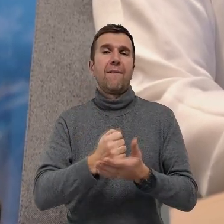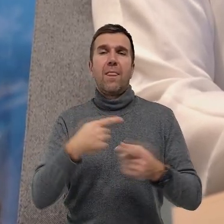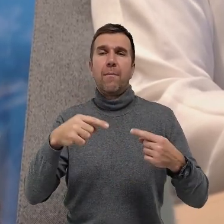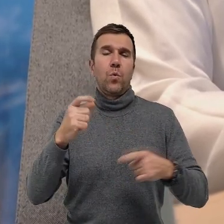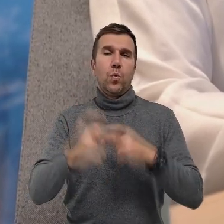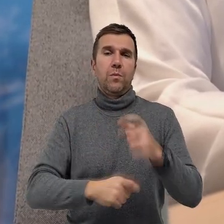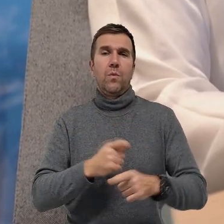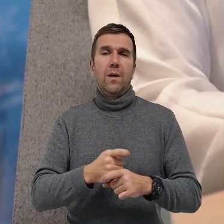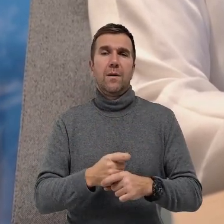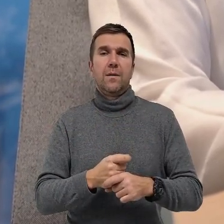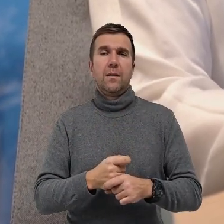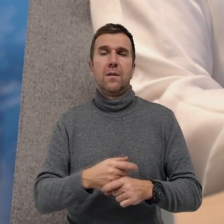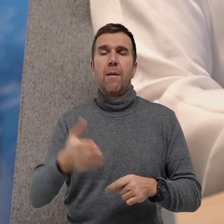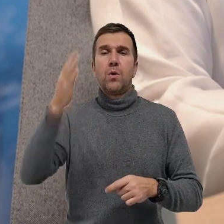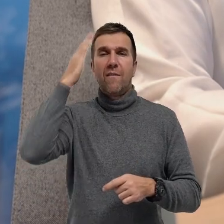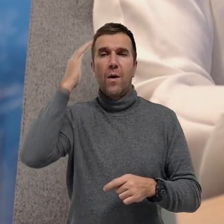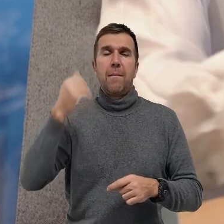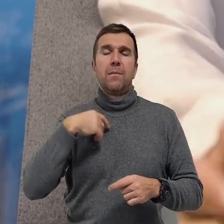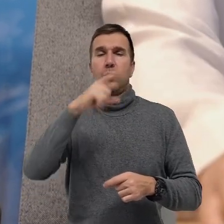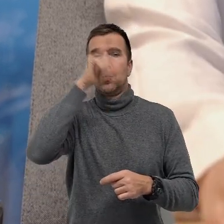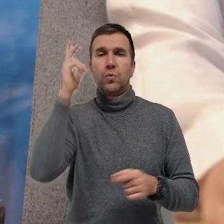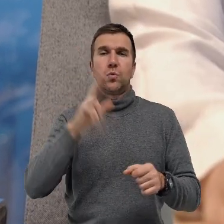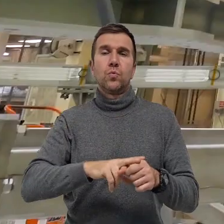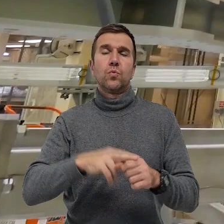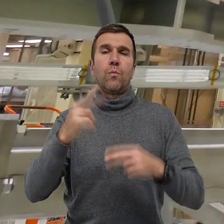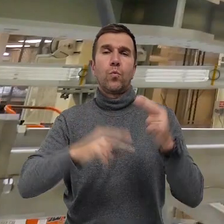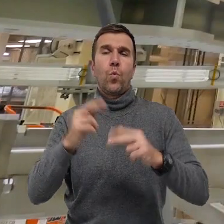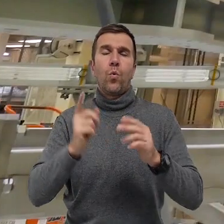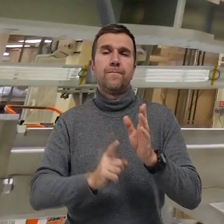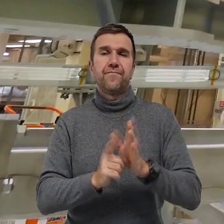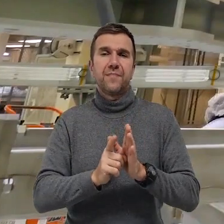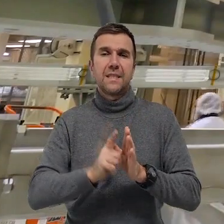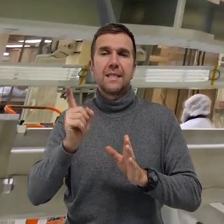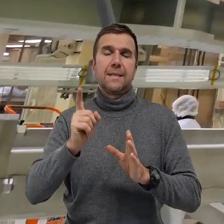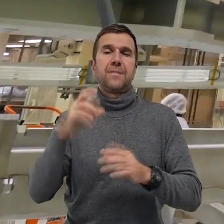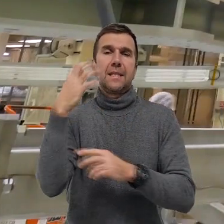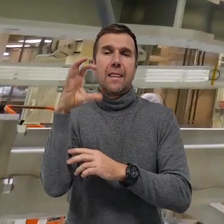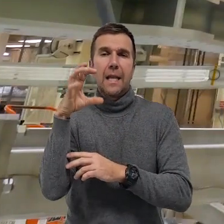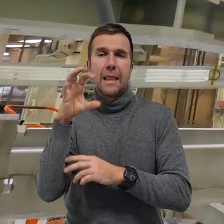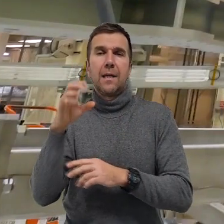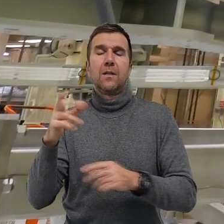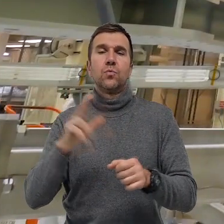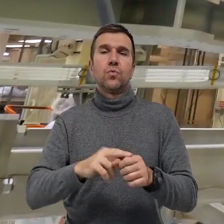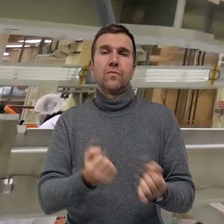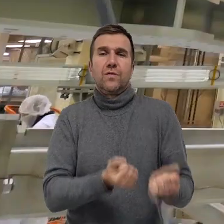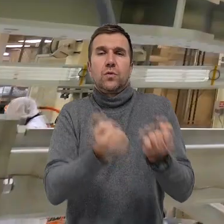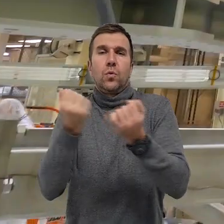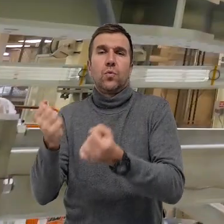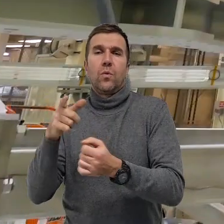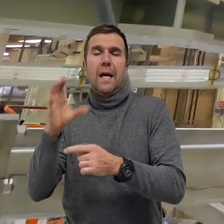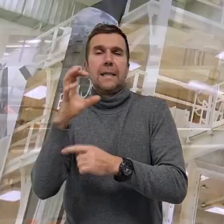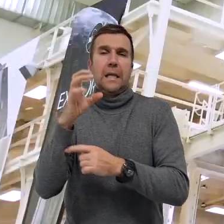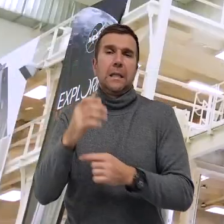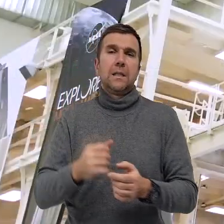nie robiłabym. To znaczy nie poznawałabym ludzi, którzy budują rakiety lub satelity, którzy wynoszą